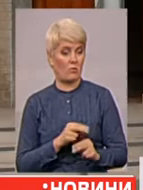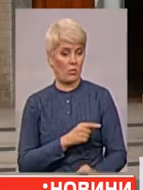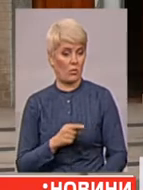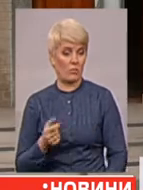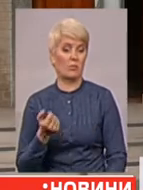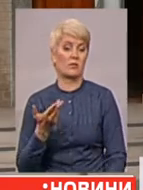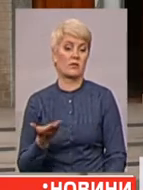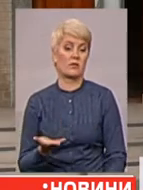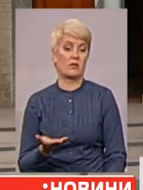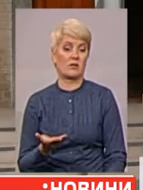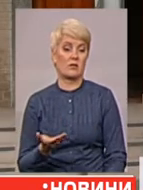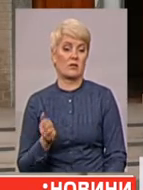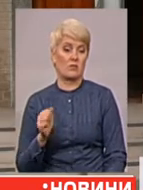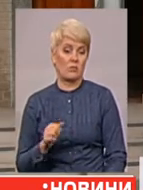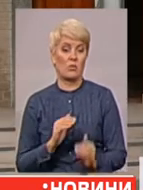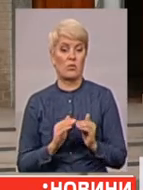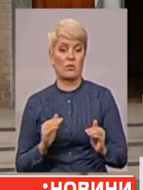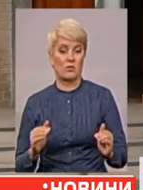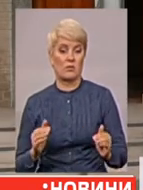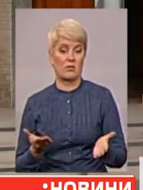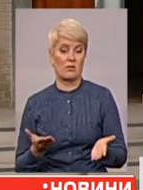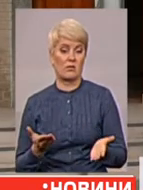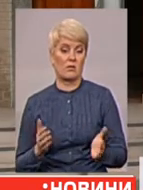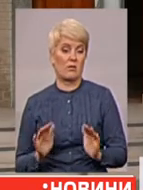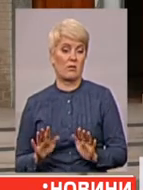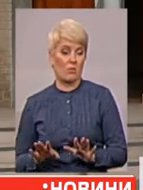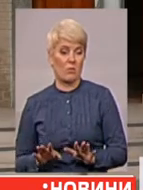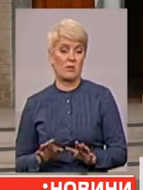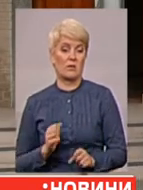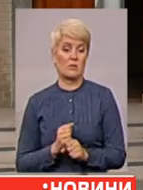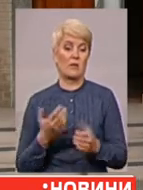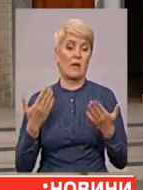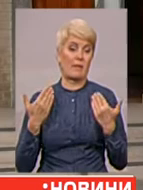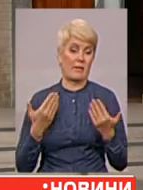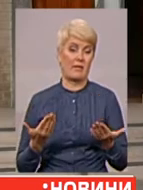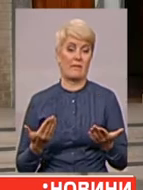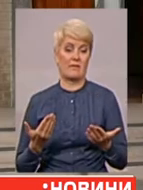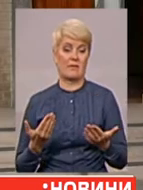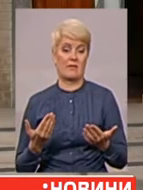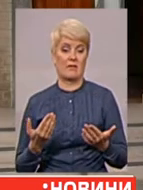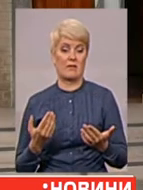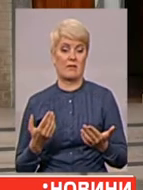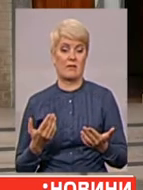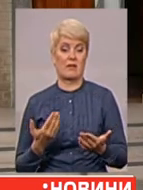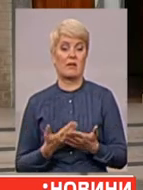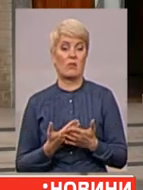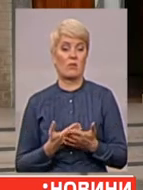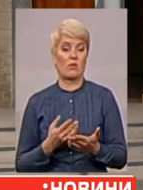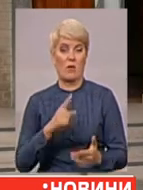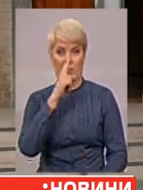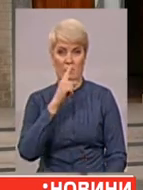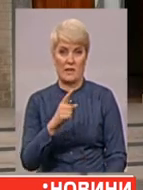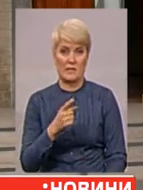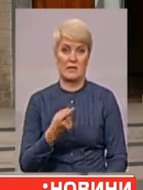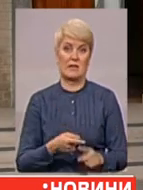там скільки вони йтимуть, то можна, щоб діти побули і зробити перерив. А за місяць, це, якщо викинути